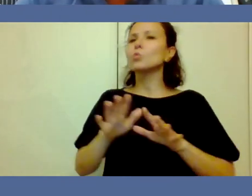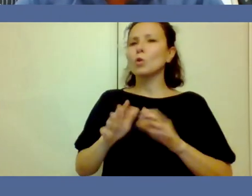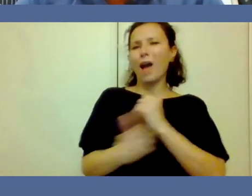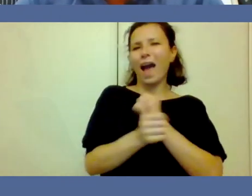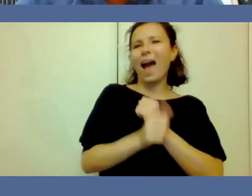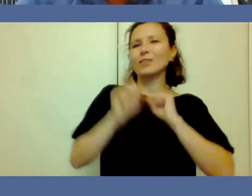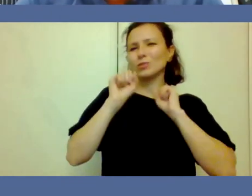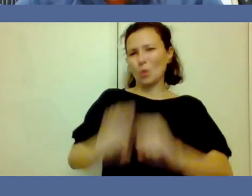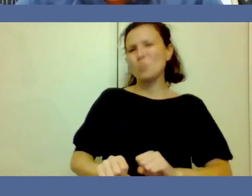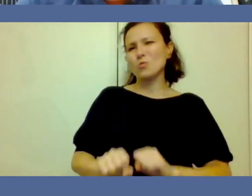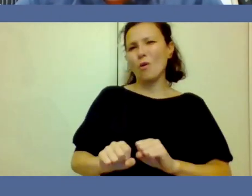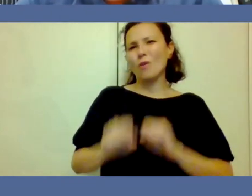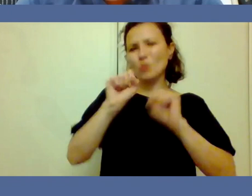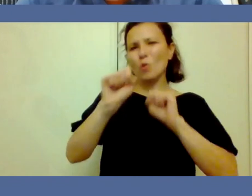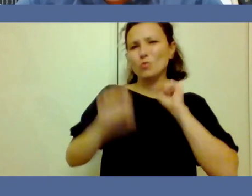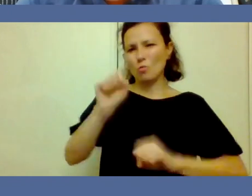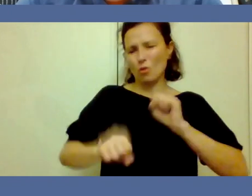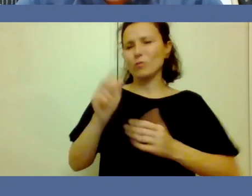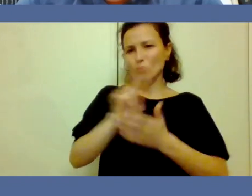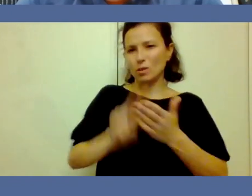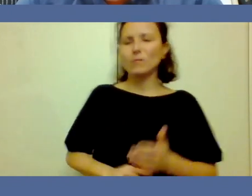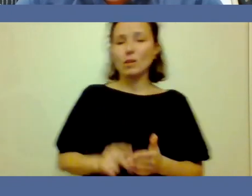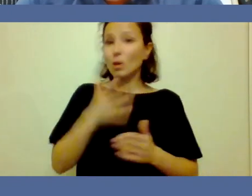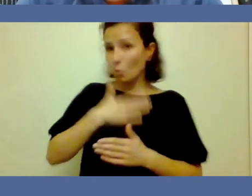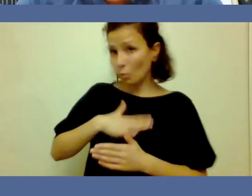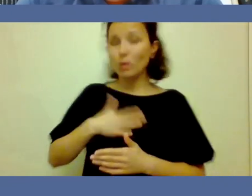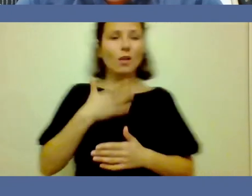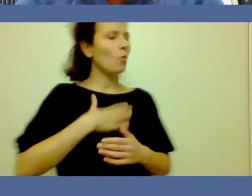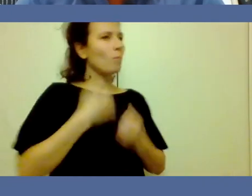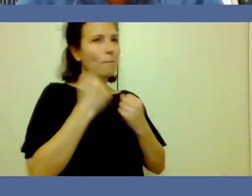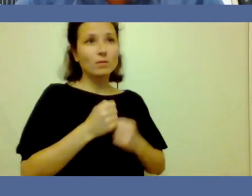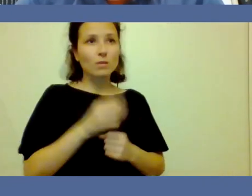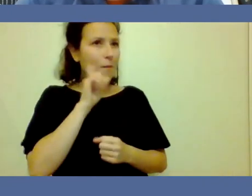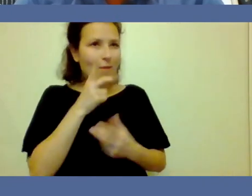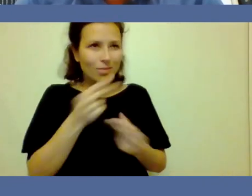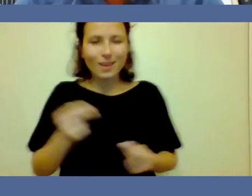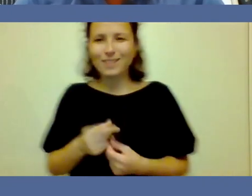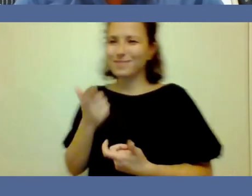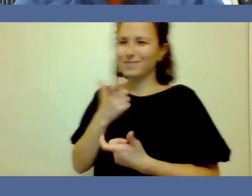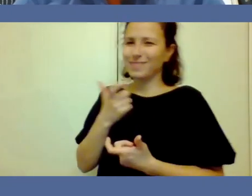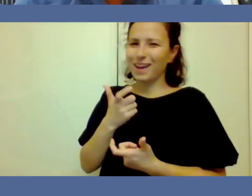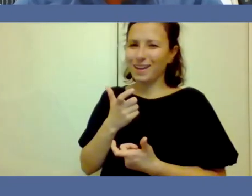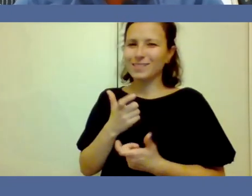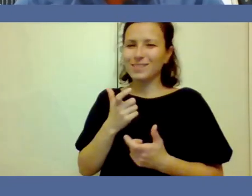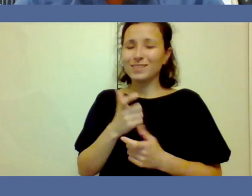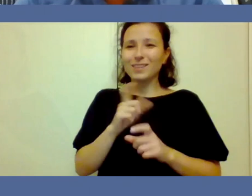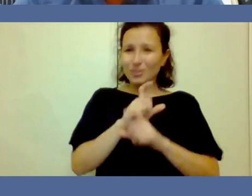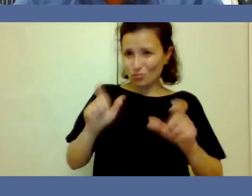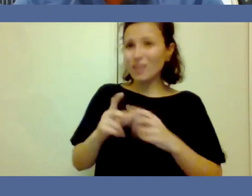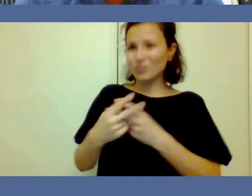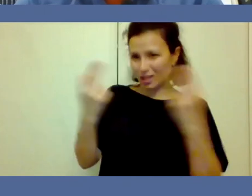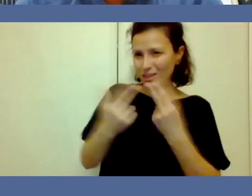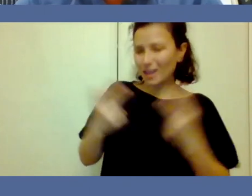pani akta sądowe? Bardzo. Bardzo lubię. A pan nie? Z czasów dziennikarskich pani lubi, bo